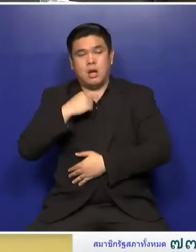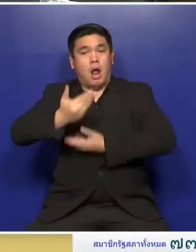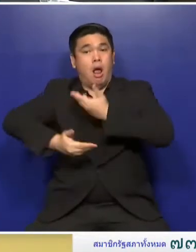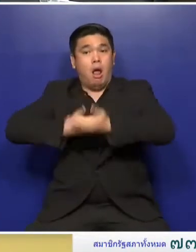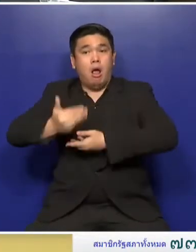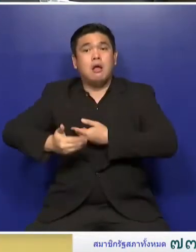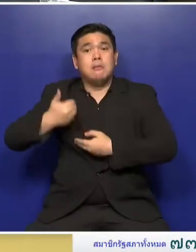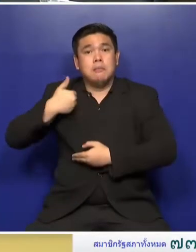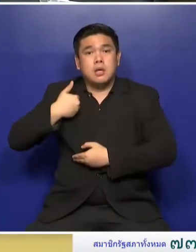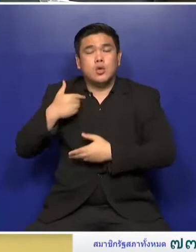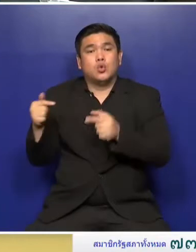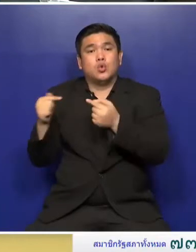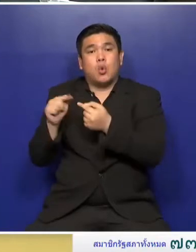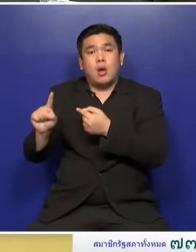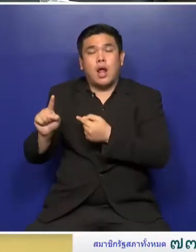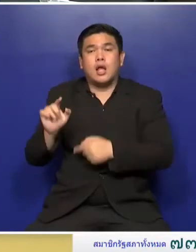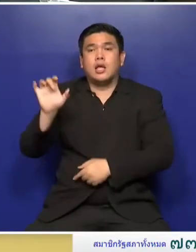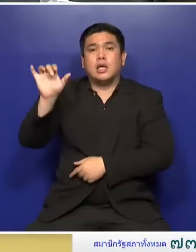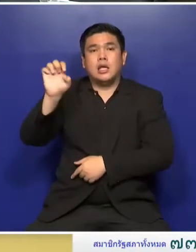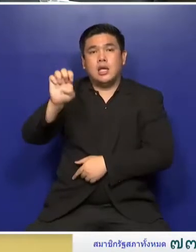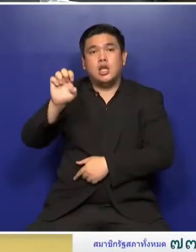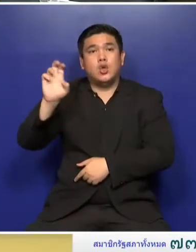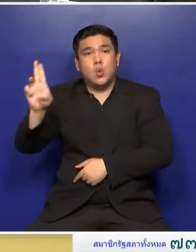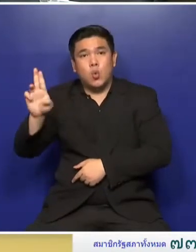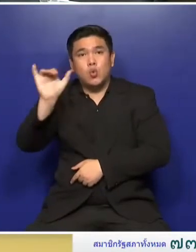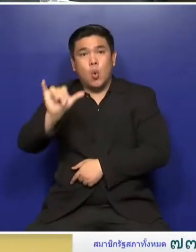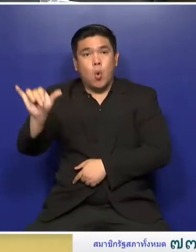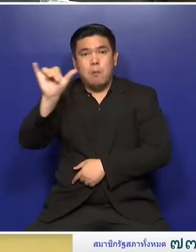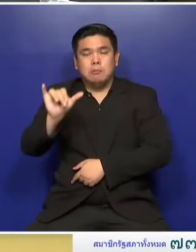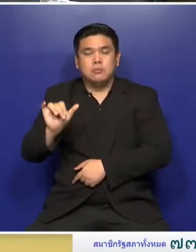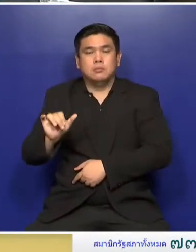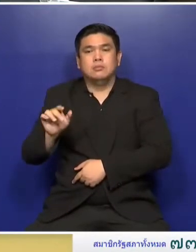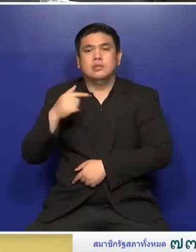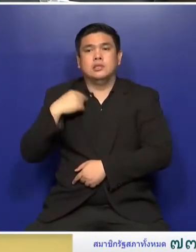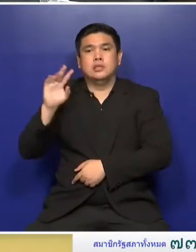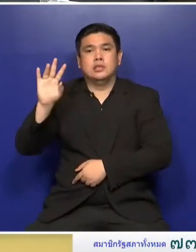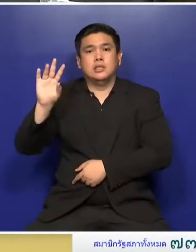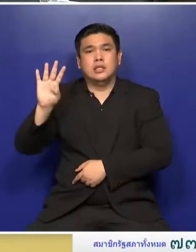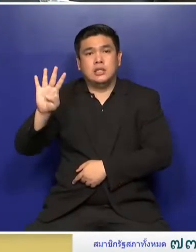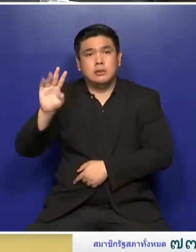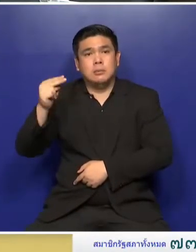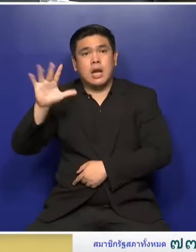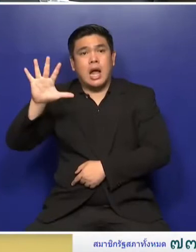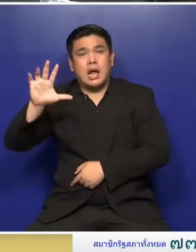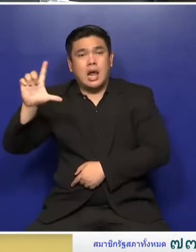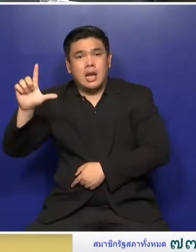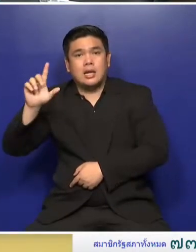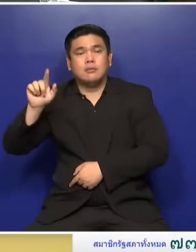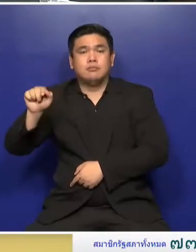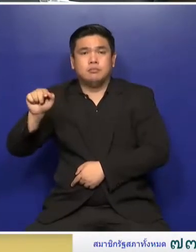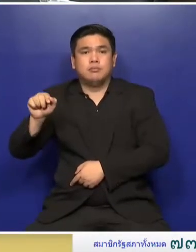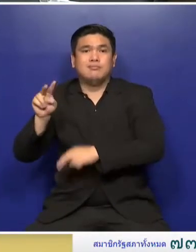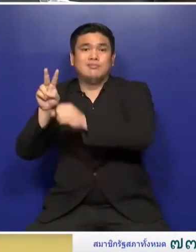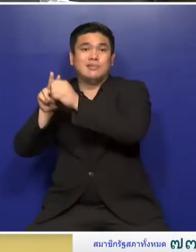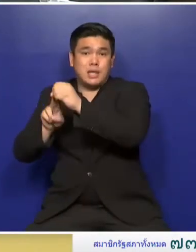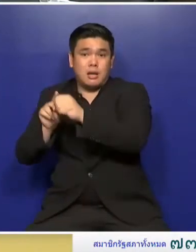า ระหวงประเทศ EU เดิมนั้น ถึง 4.450 ล้านเหลีนสารัดถือเป็ 9.2% ของการค้าไทย